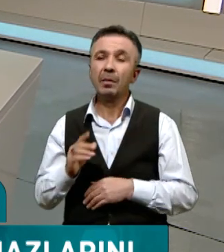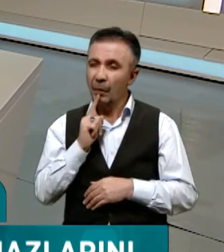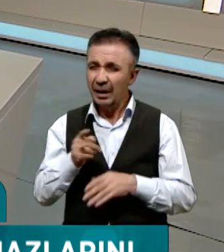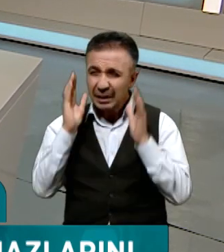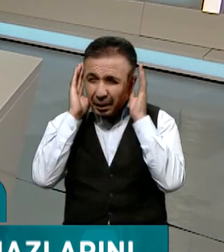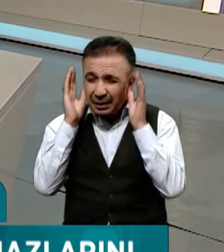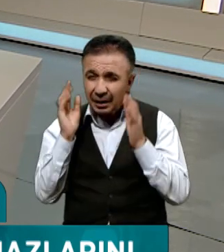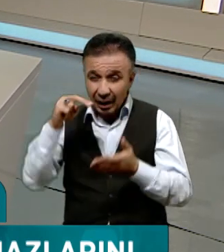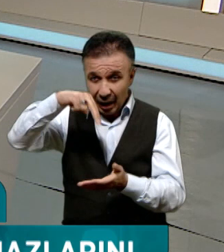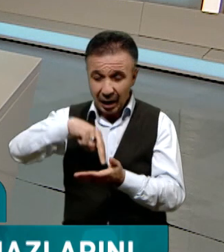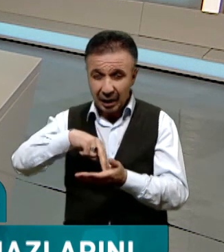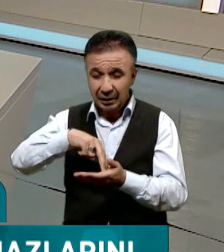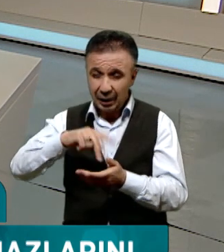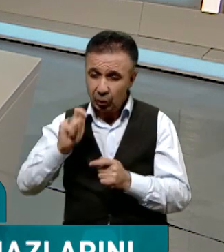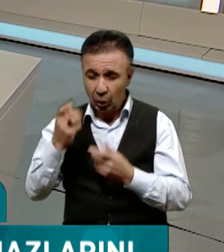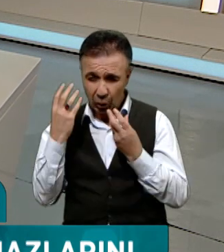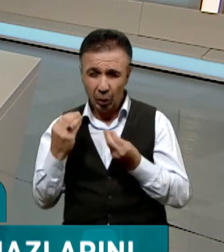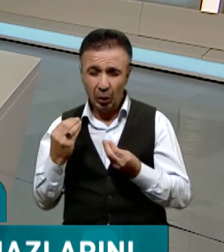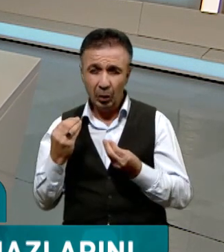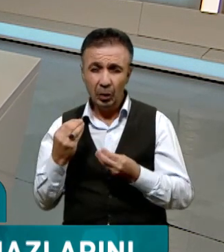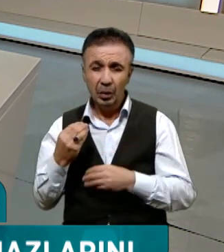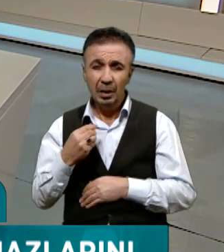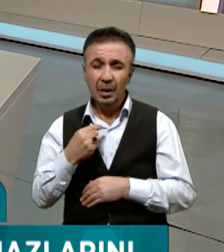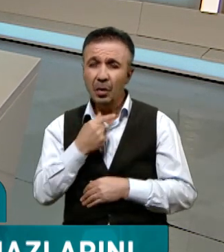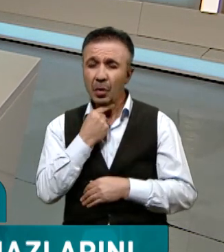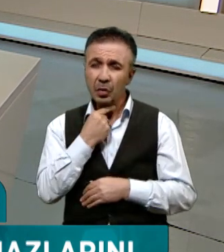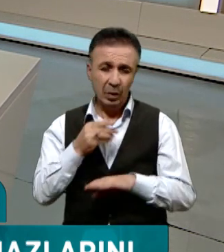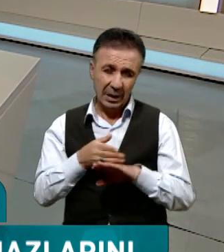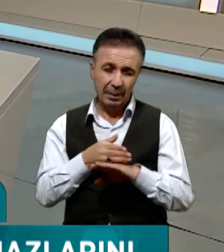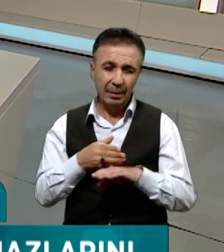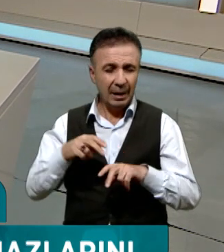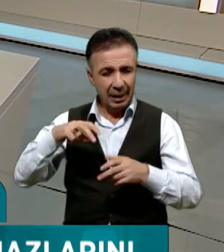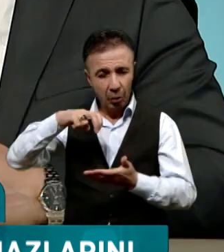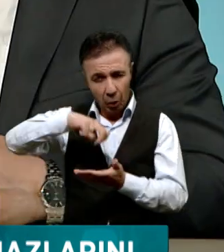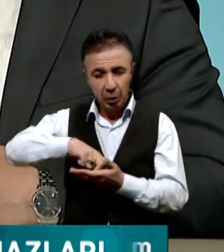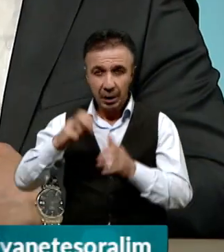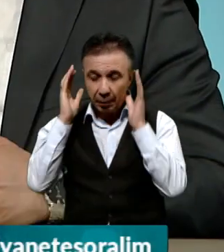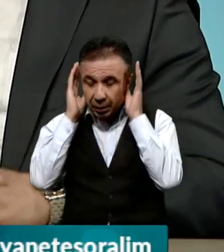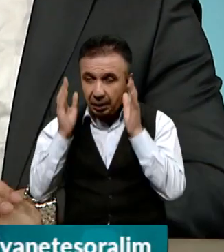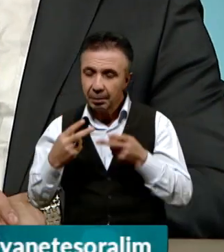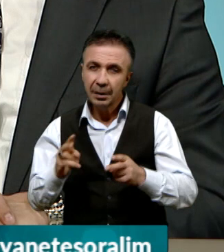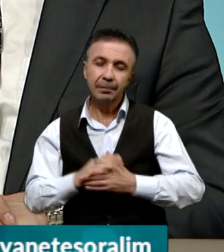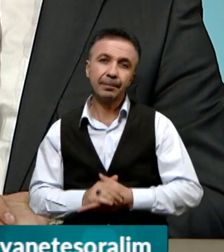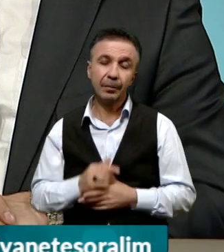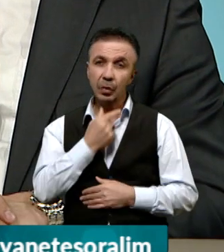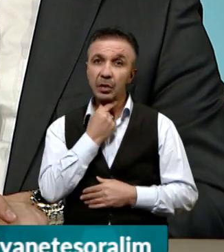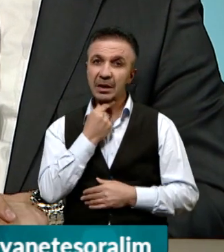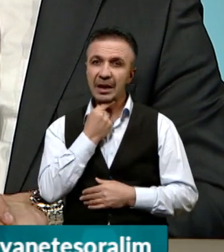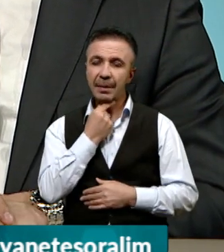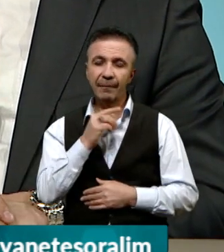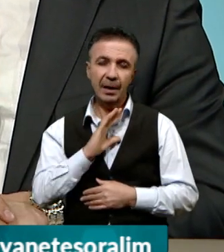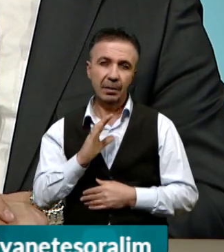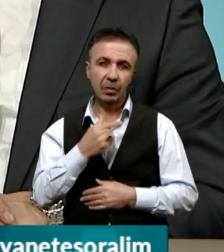zorlanıyorsam eyvallah. Hepsini mevcut durumunu mazeretine dikkate alarak ne yapabilir? Oturarak kılabilir. Peki hocam. Çünkü mazeretli. Peki hocam teşekkür